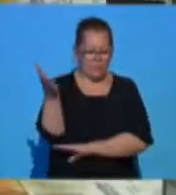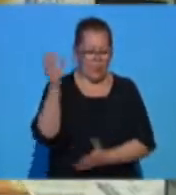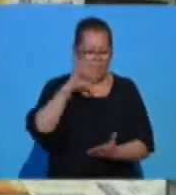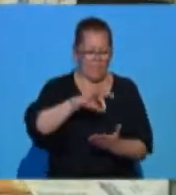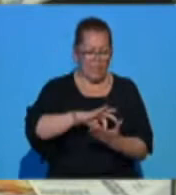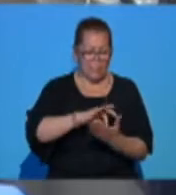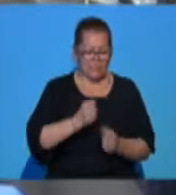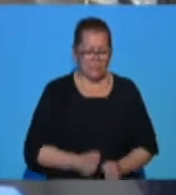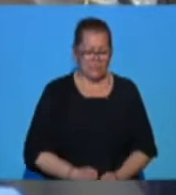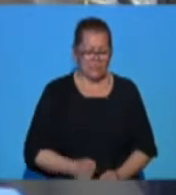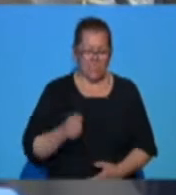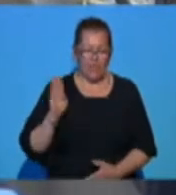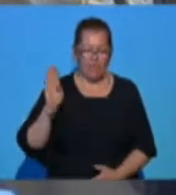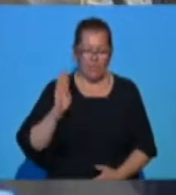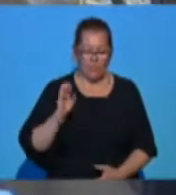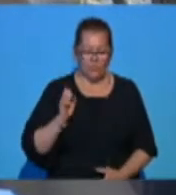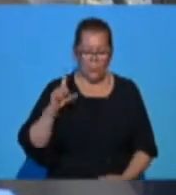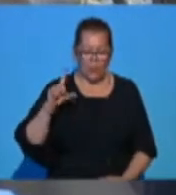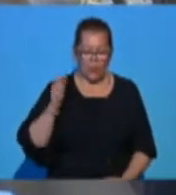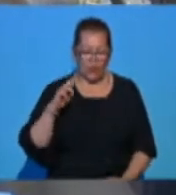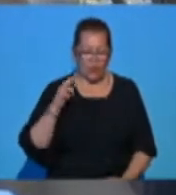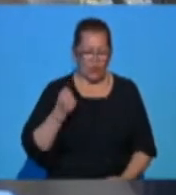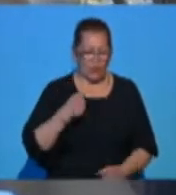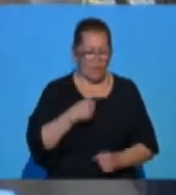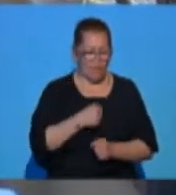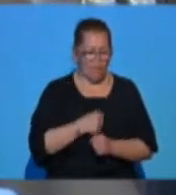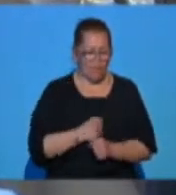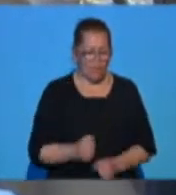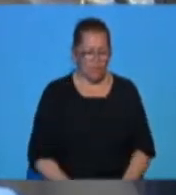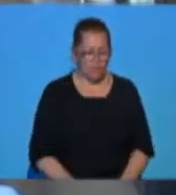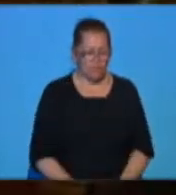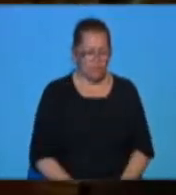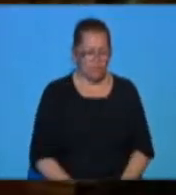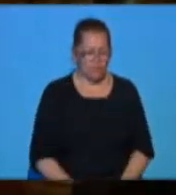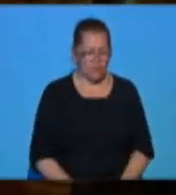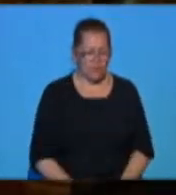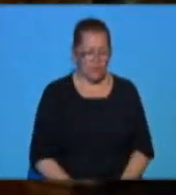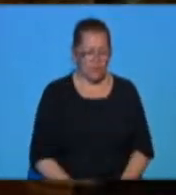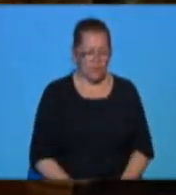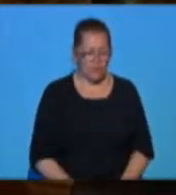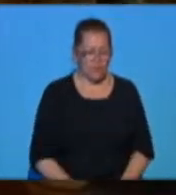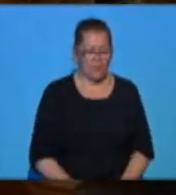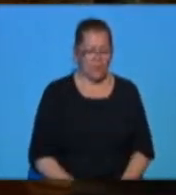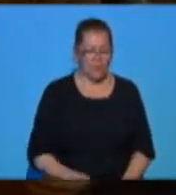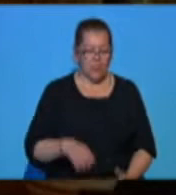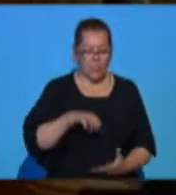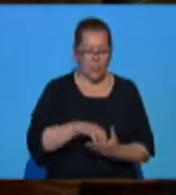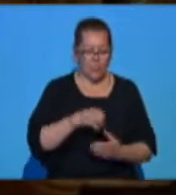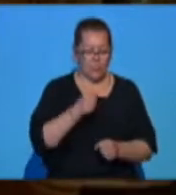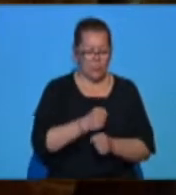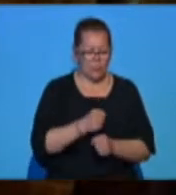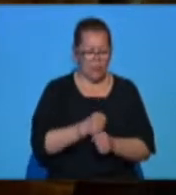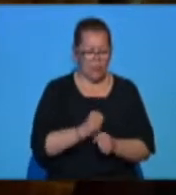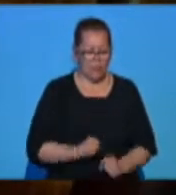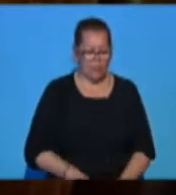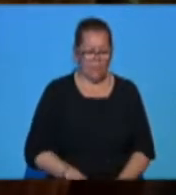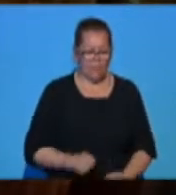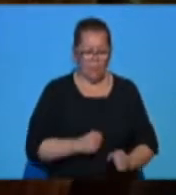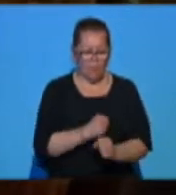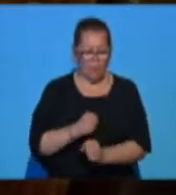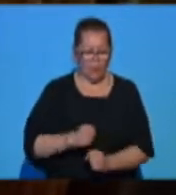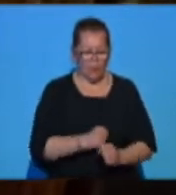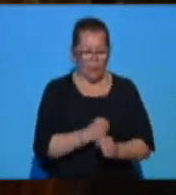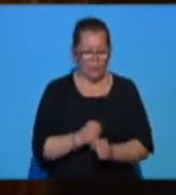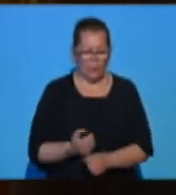la Bursa Locurilor de Muncă organizată la Craiova. Avem câteva joburi disponibile în domeniul hotelier, pe partea de